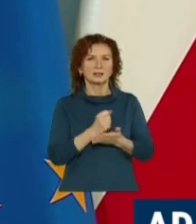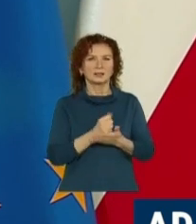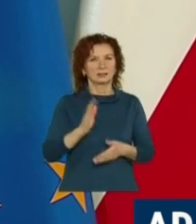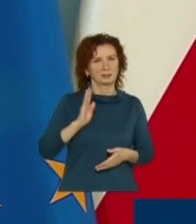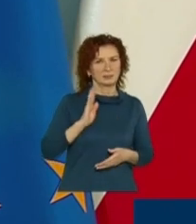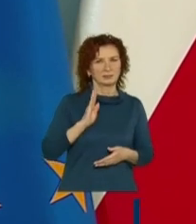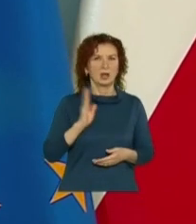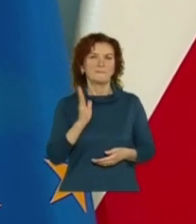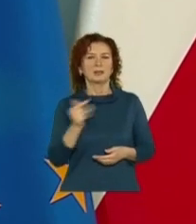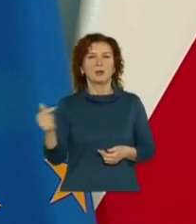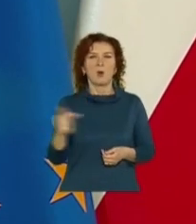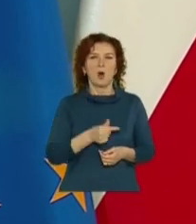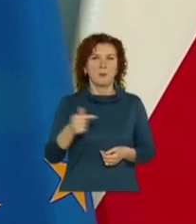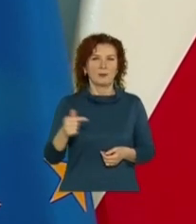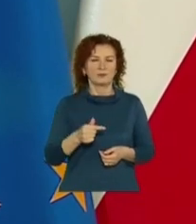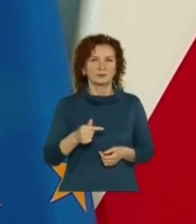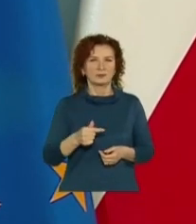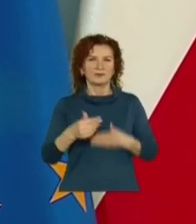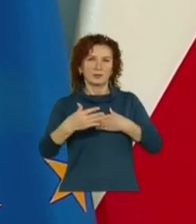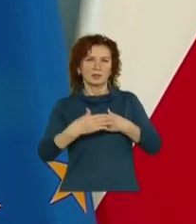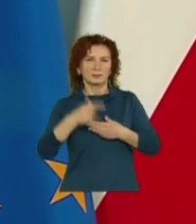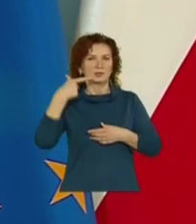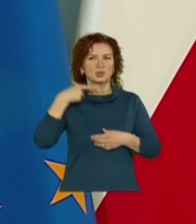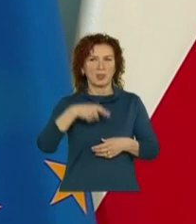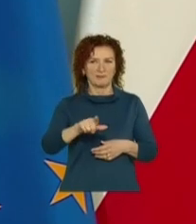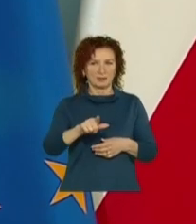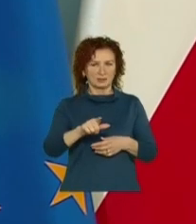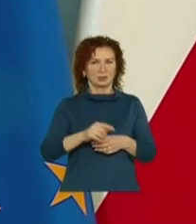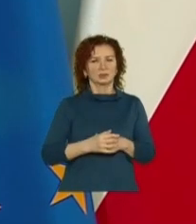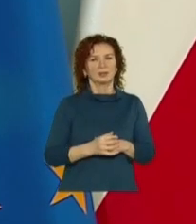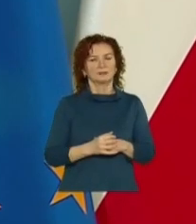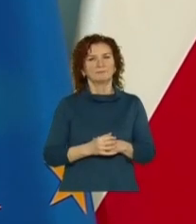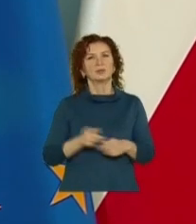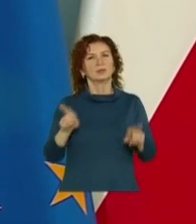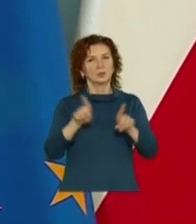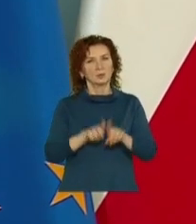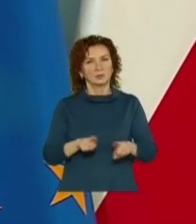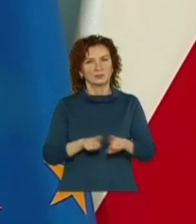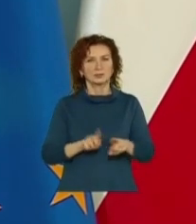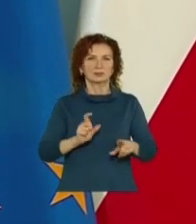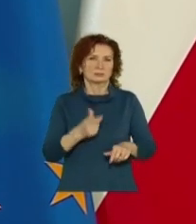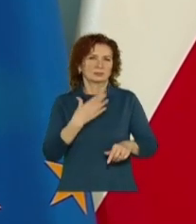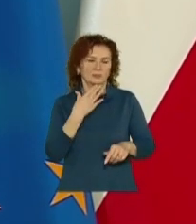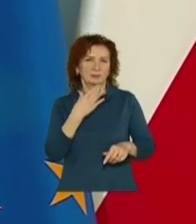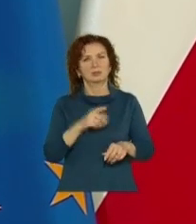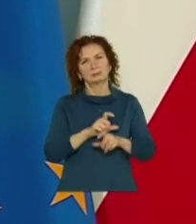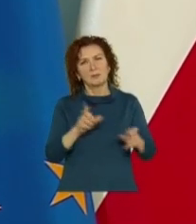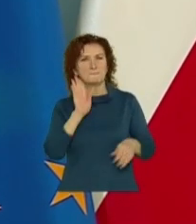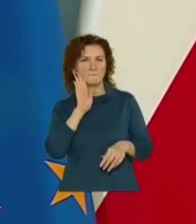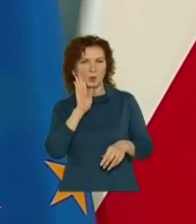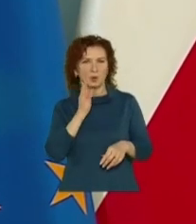obowiązywały przez najbliższe dwa tygodnie czyli również w tej perspektywie którą wyznaczyliśmy sobie